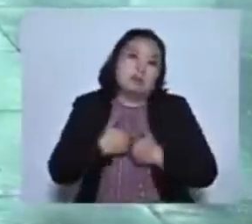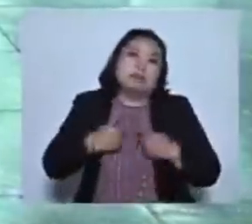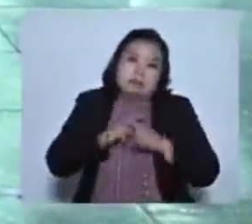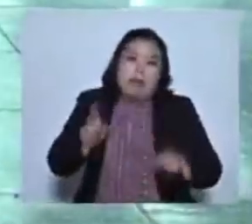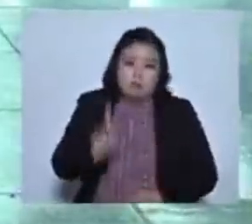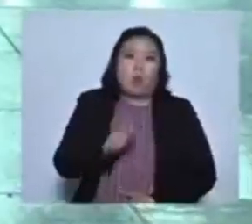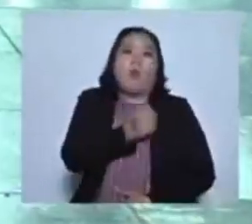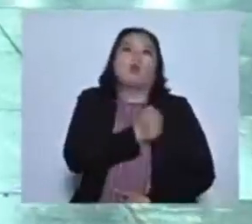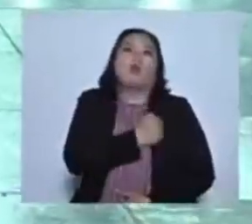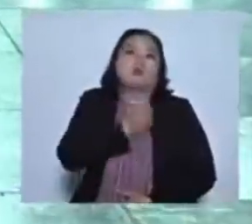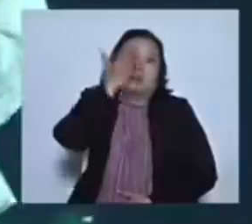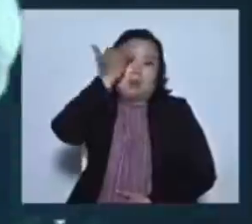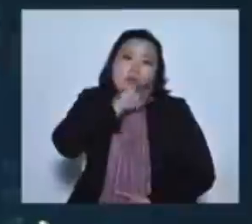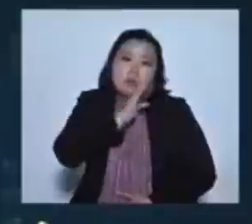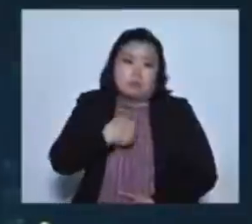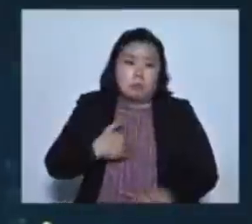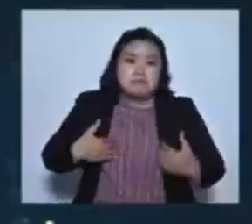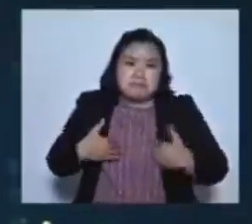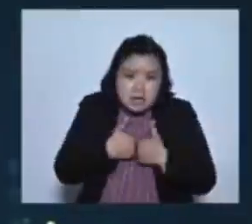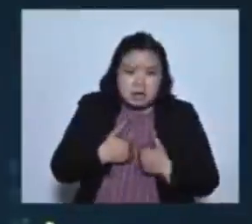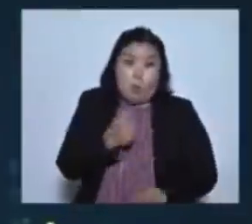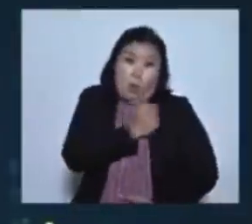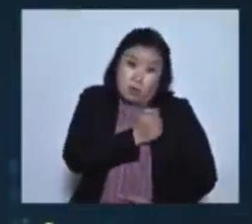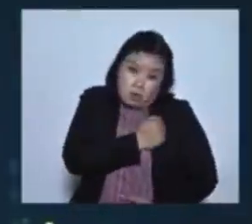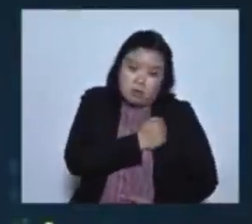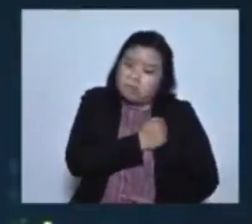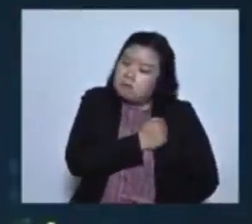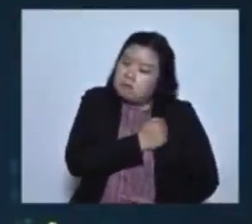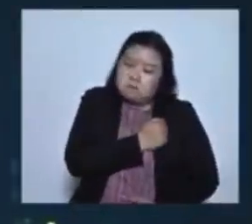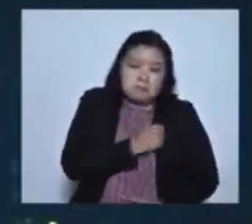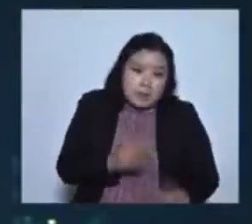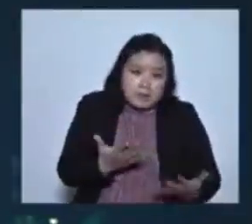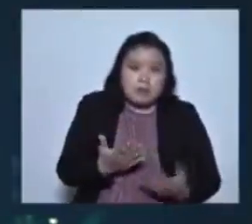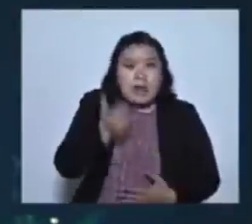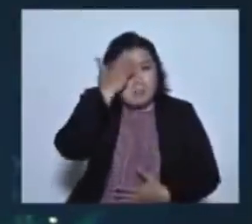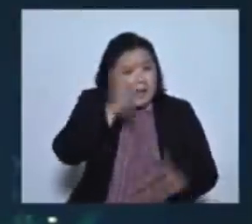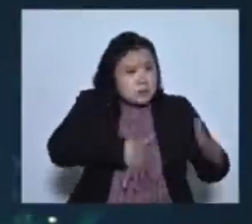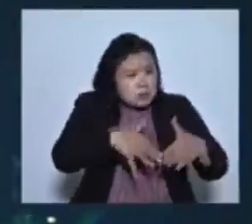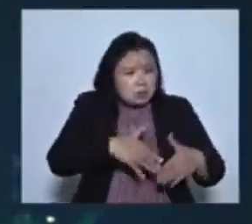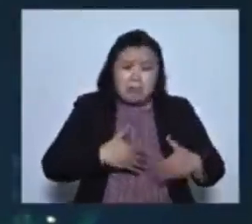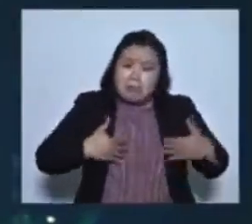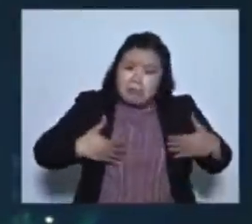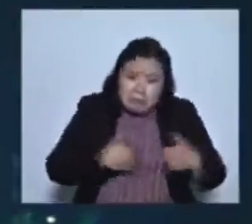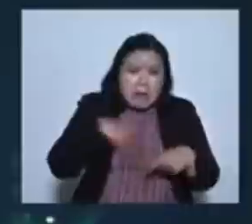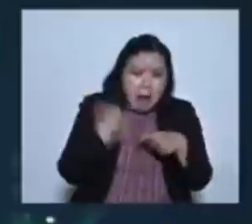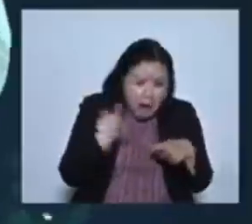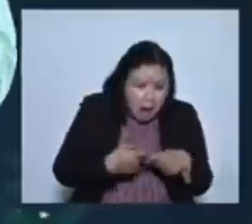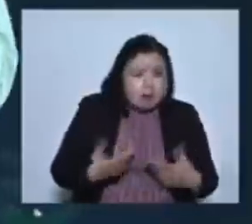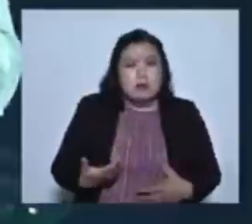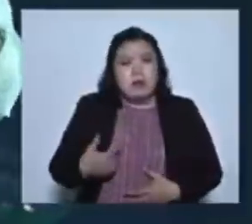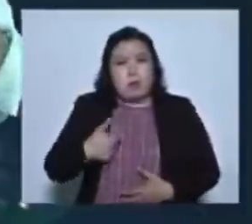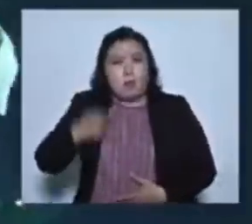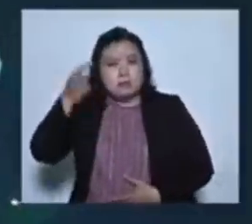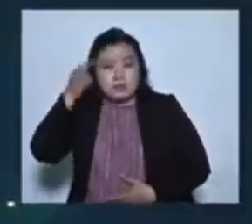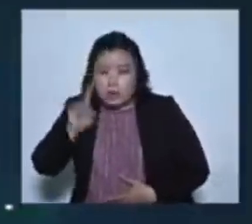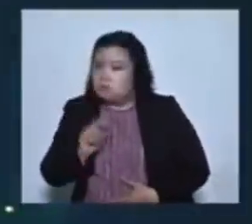ได้ถ้าผมเหนื่อยผมท้อแล้วพวกเราจะไม่ยิ่งกว่าผมเหรอเพราะนั้นผมจะ